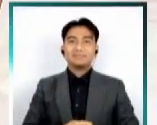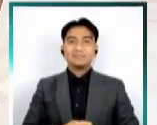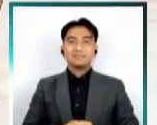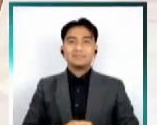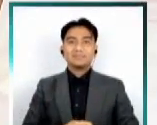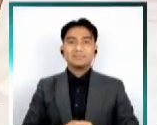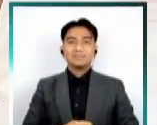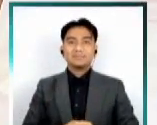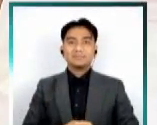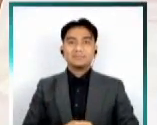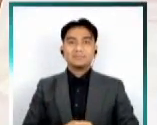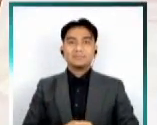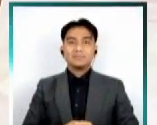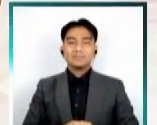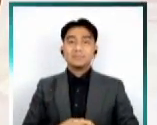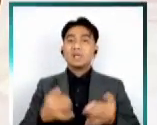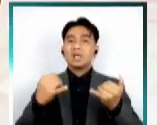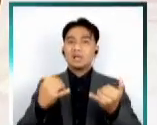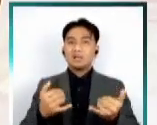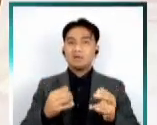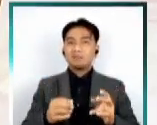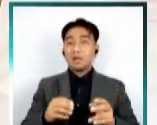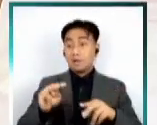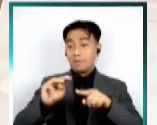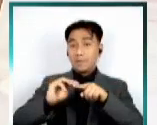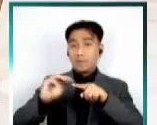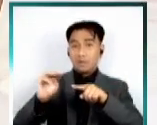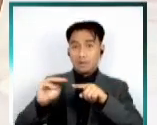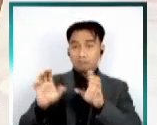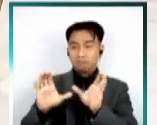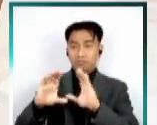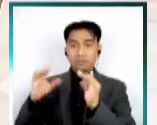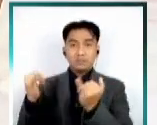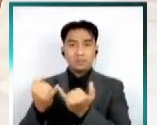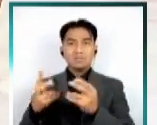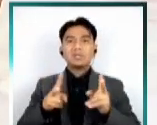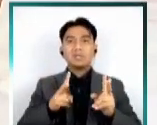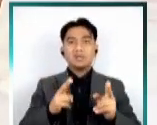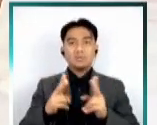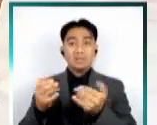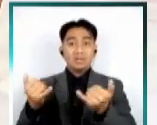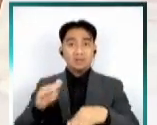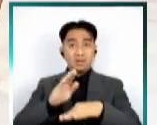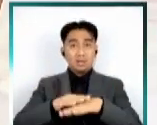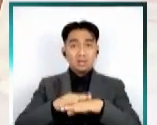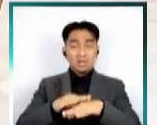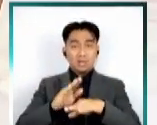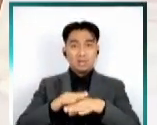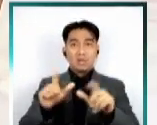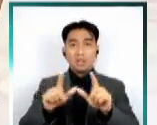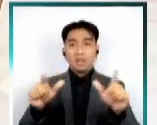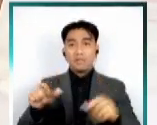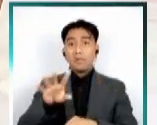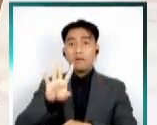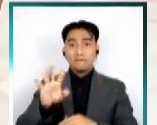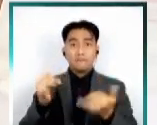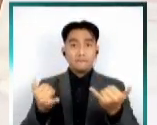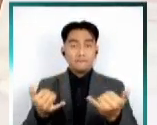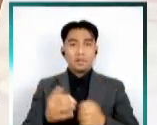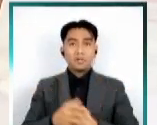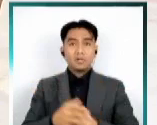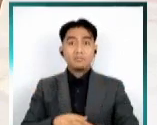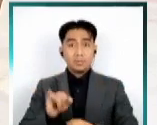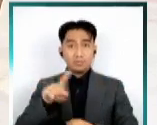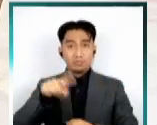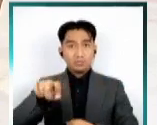Magpuputol na uli ng kuryente ang Meralco sa Metro Manila ngayong nasa Alert Level 4 na ito. Kung tulad kayo ng ilang customer